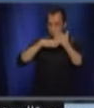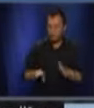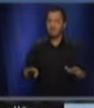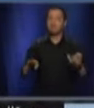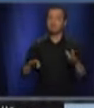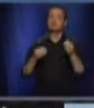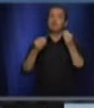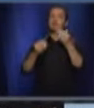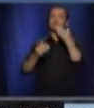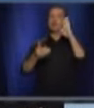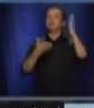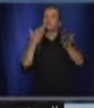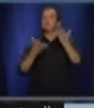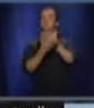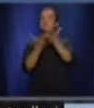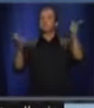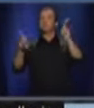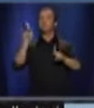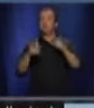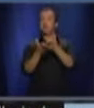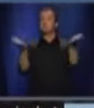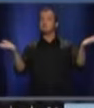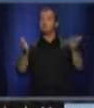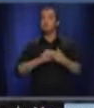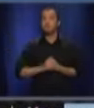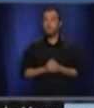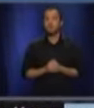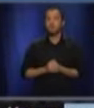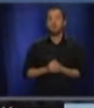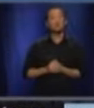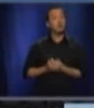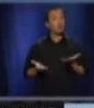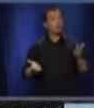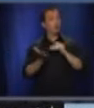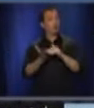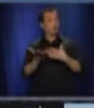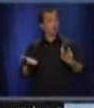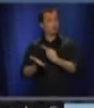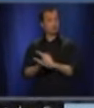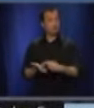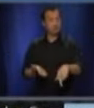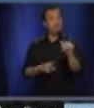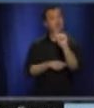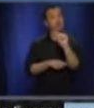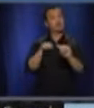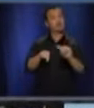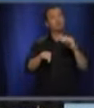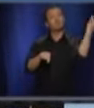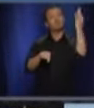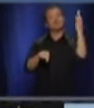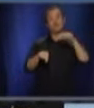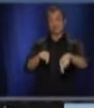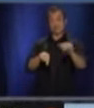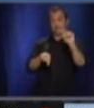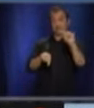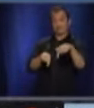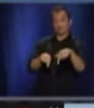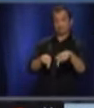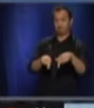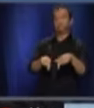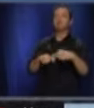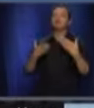un meilleur service à nos citoyens. Je vous reparlerai cette semaine parce qu'on va se revoir mardi. Je vous dis là, que maintenant, on essaye d'avoir maintenant